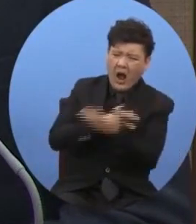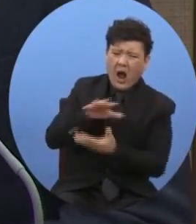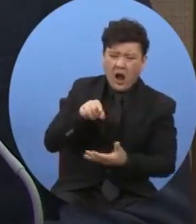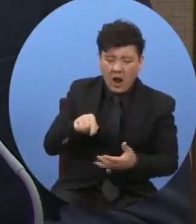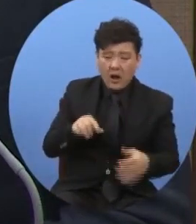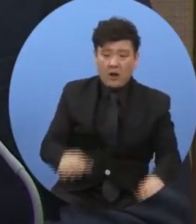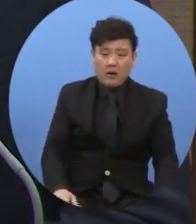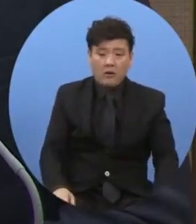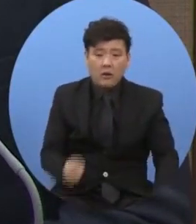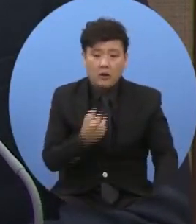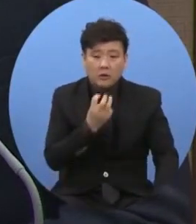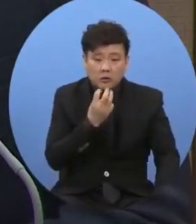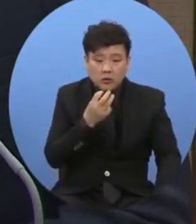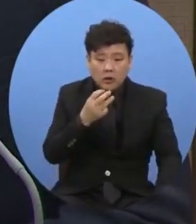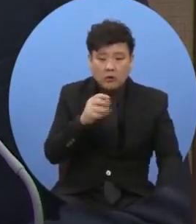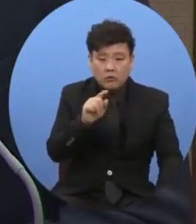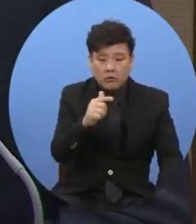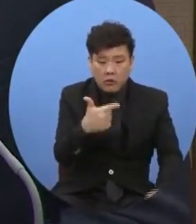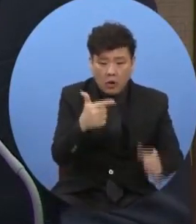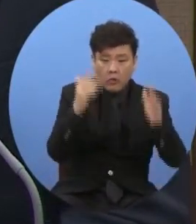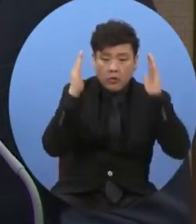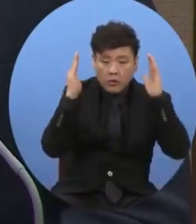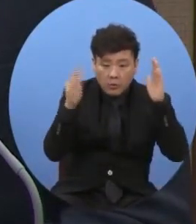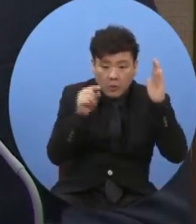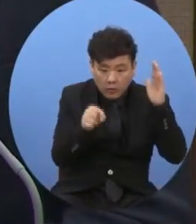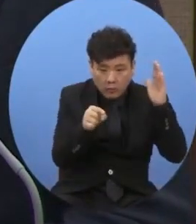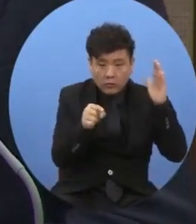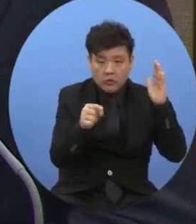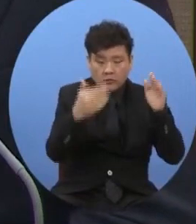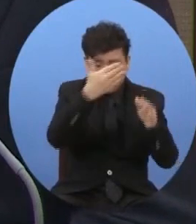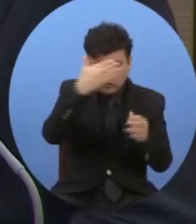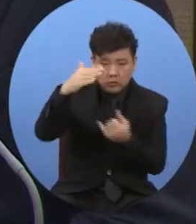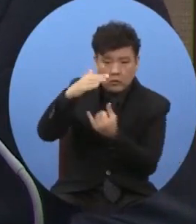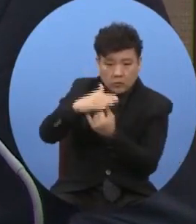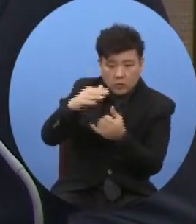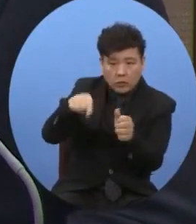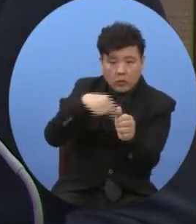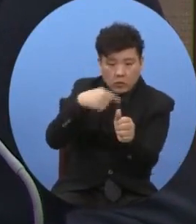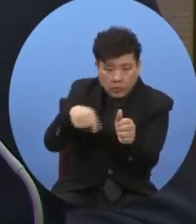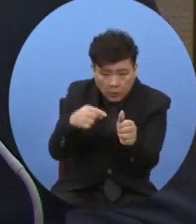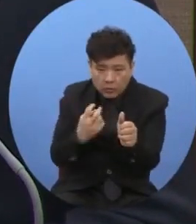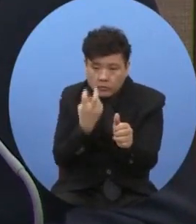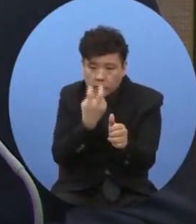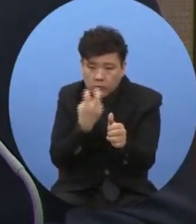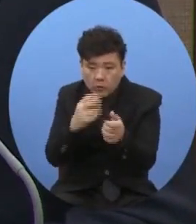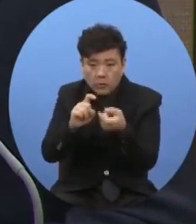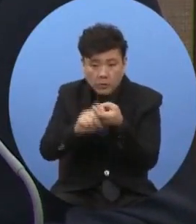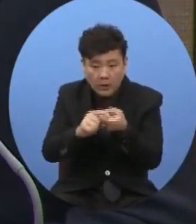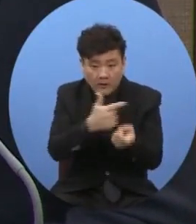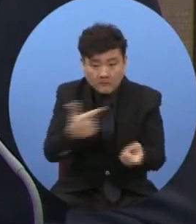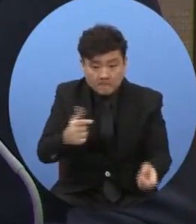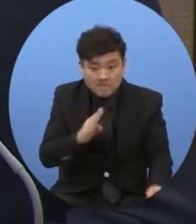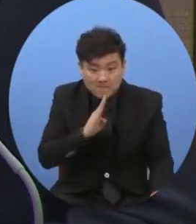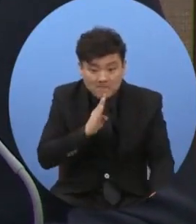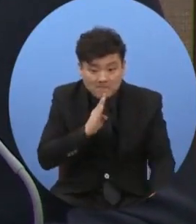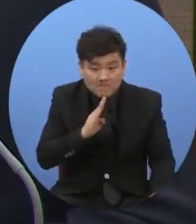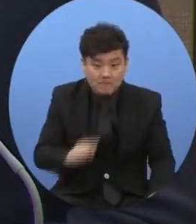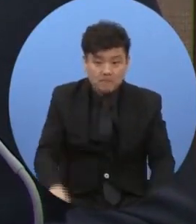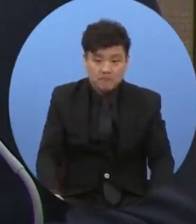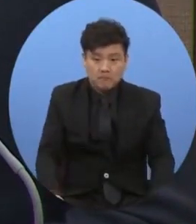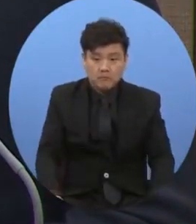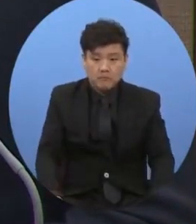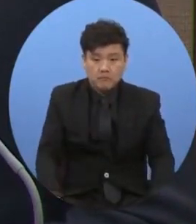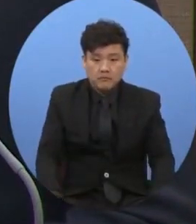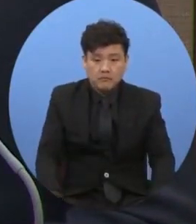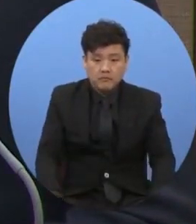2.0부터 시작해서 뭐 계층이동의 사다리 측면에서 청소년 교육과 돌봄이 굉장히 관심 많으신 걸로 알고 있습니다. 지금 이